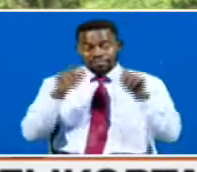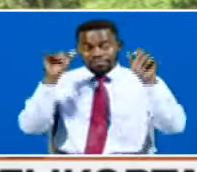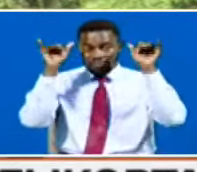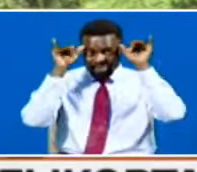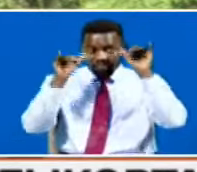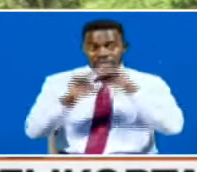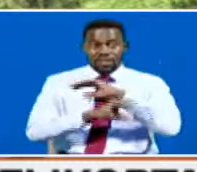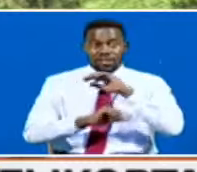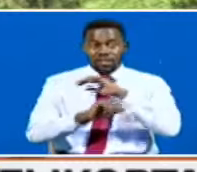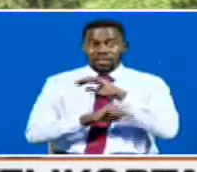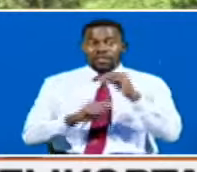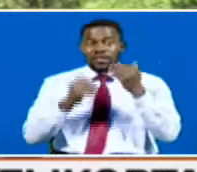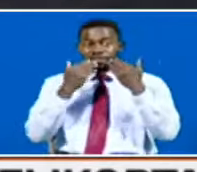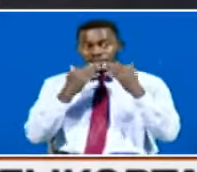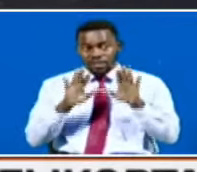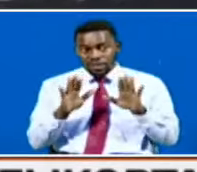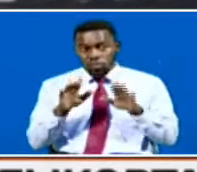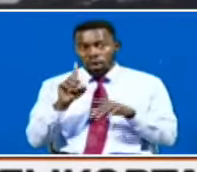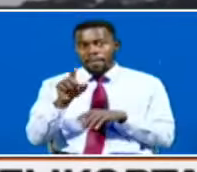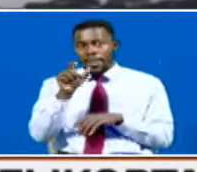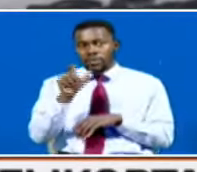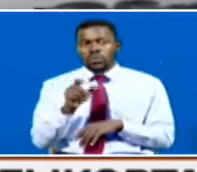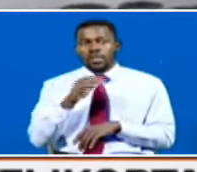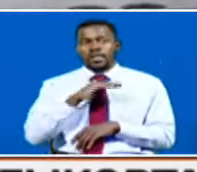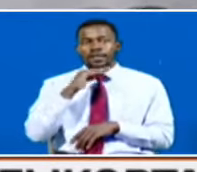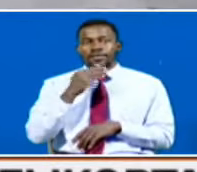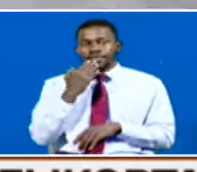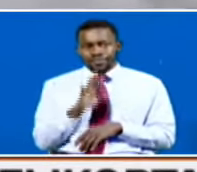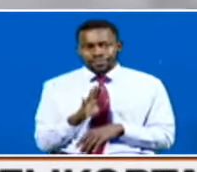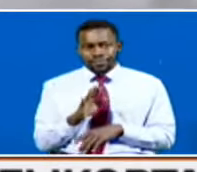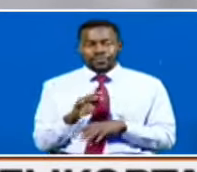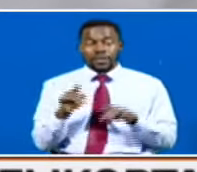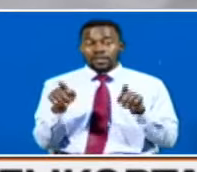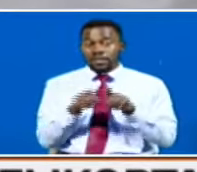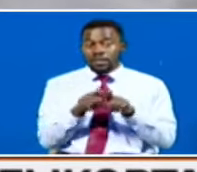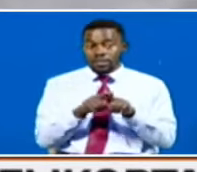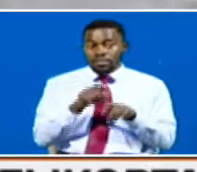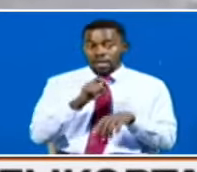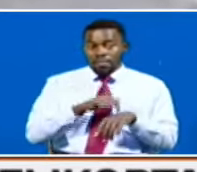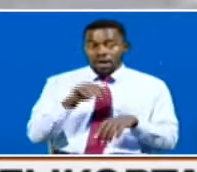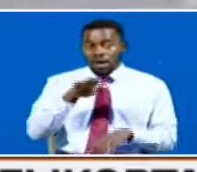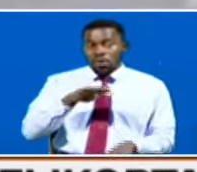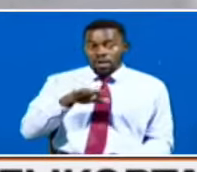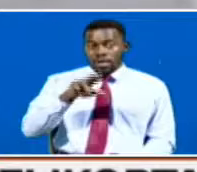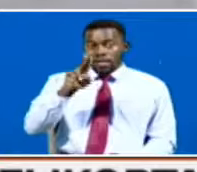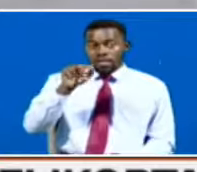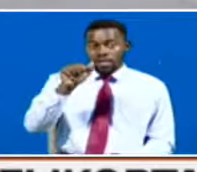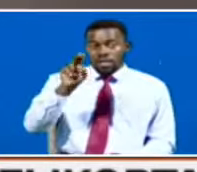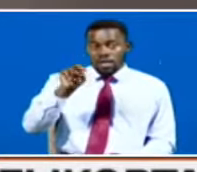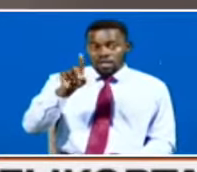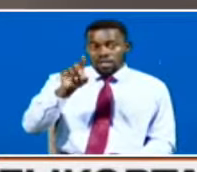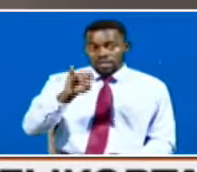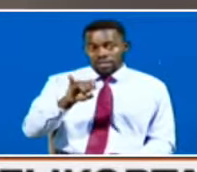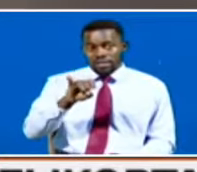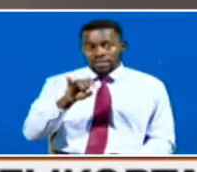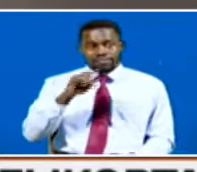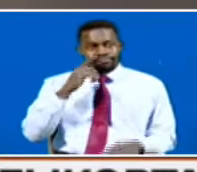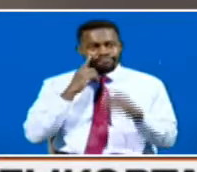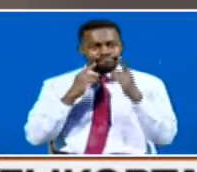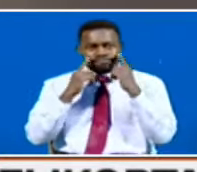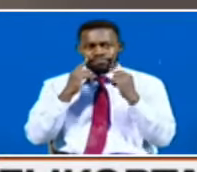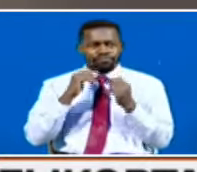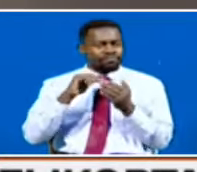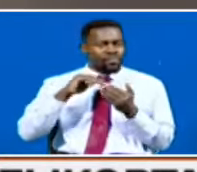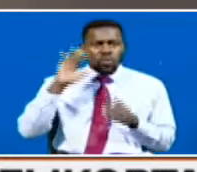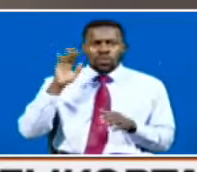na mtu mmoja aliweza kuwawa. Huku haya yakijiri katika eneo la Kabiet, kaunti ya Nandi, walimwomboleza Luteni Kanali David